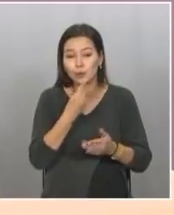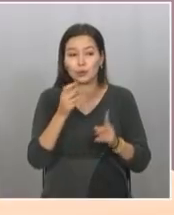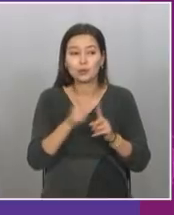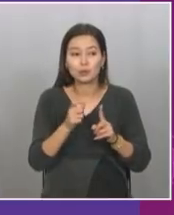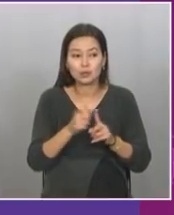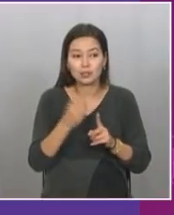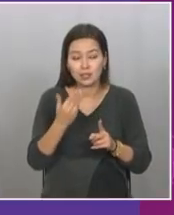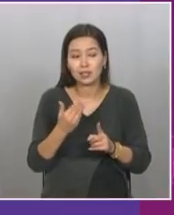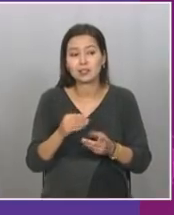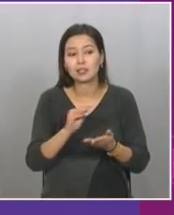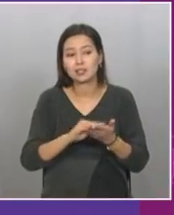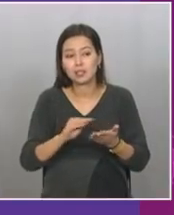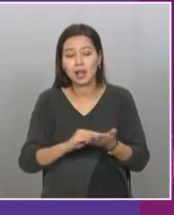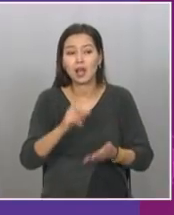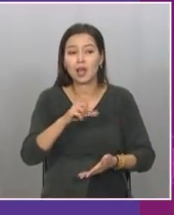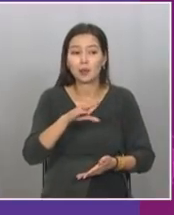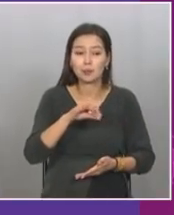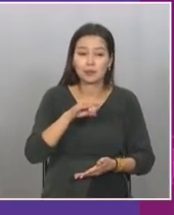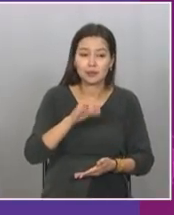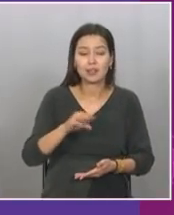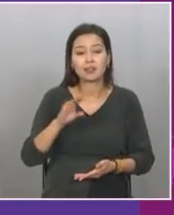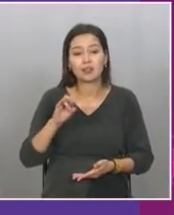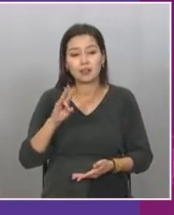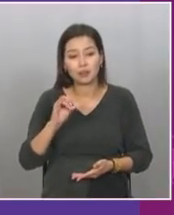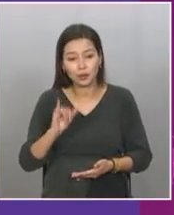жазып, эпитет теңеу екен